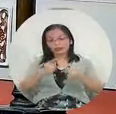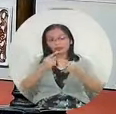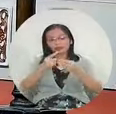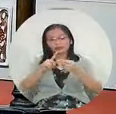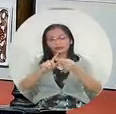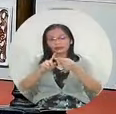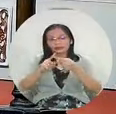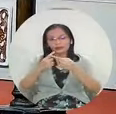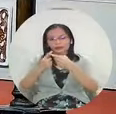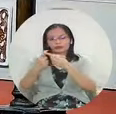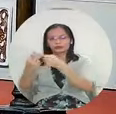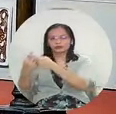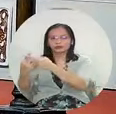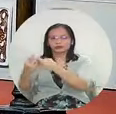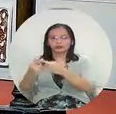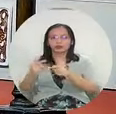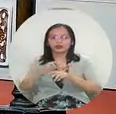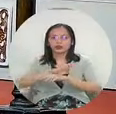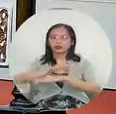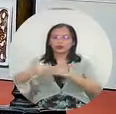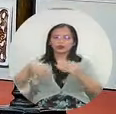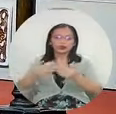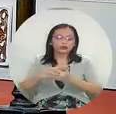buhi, mauna.